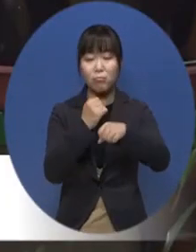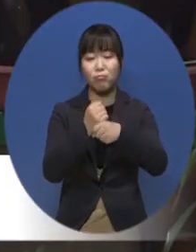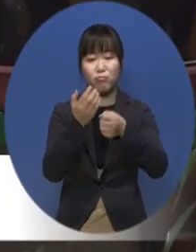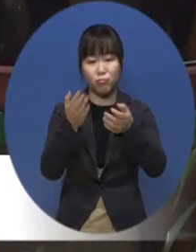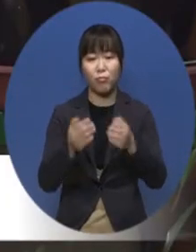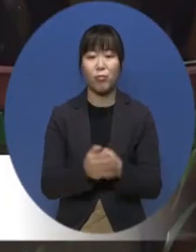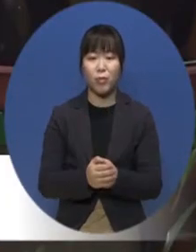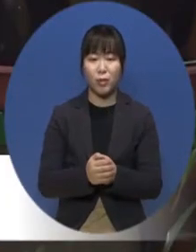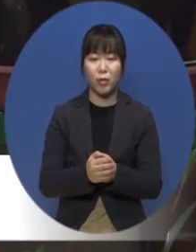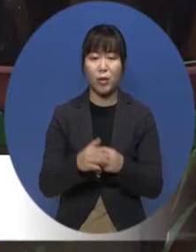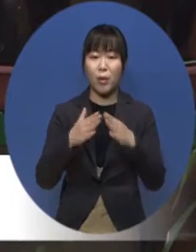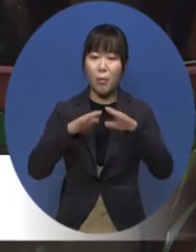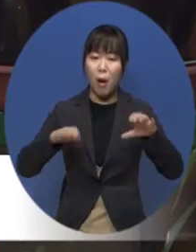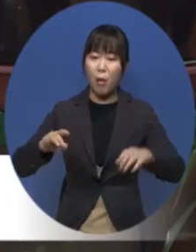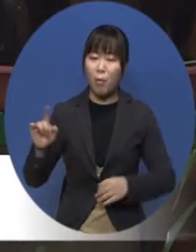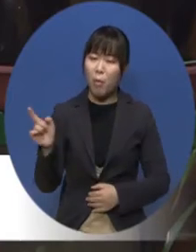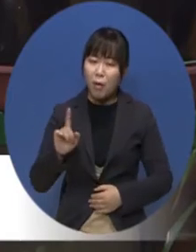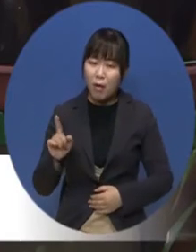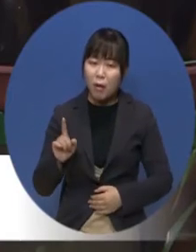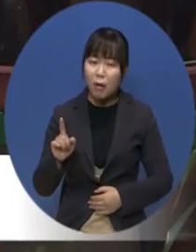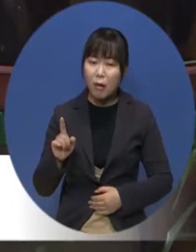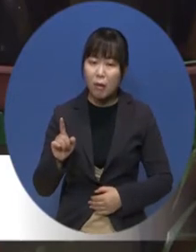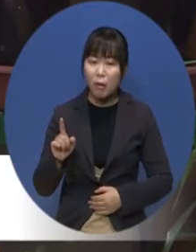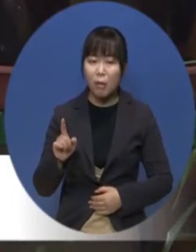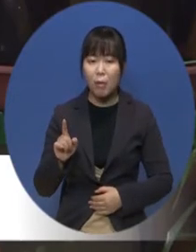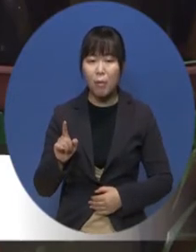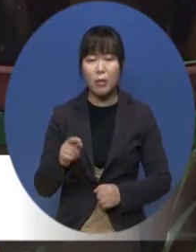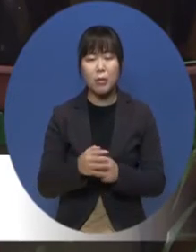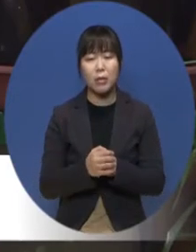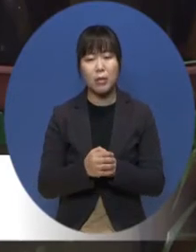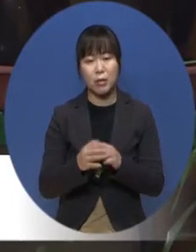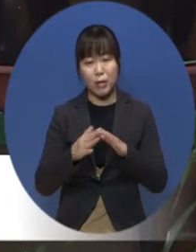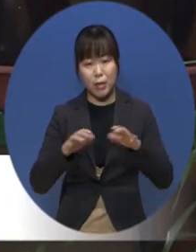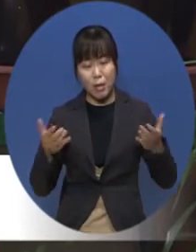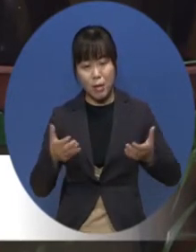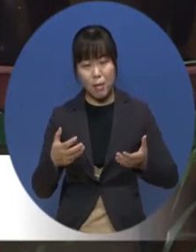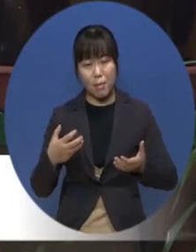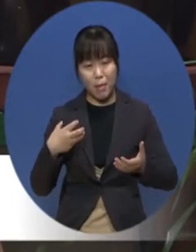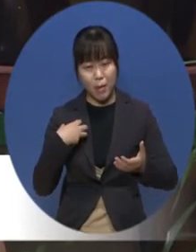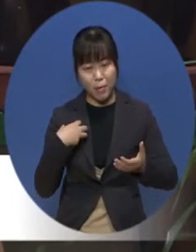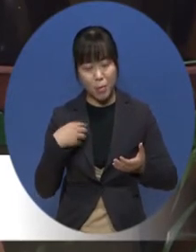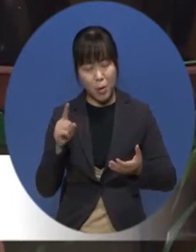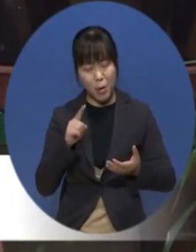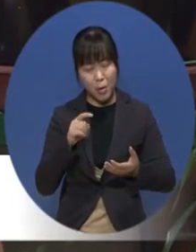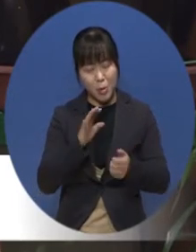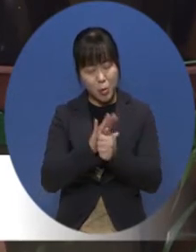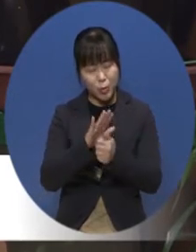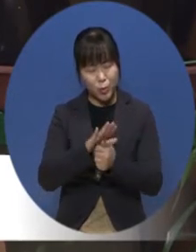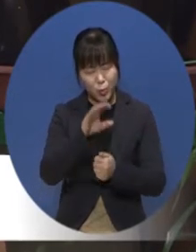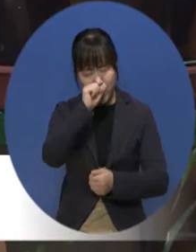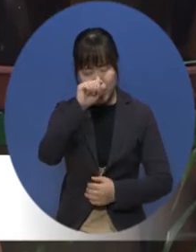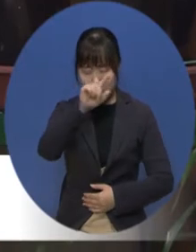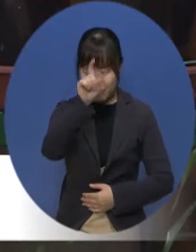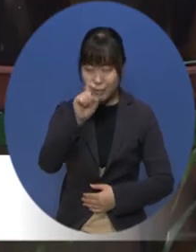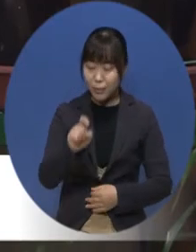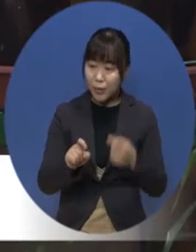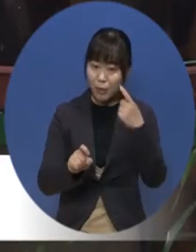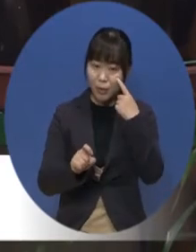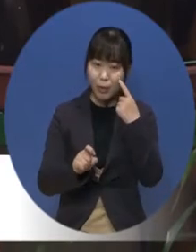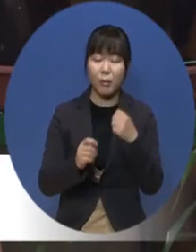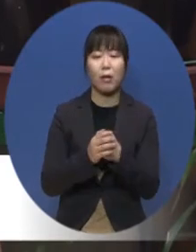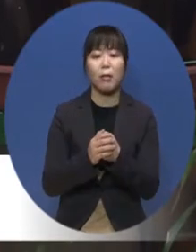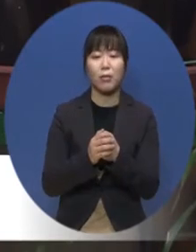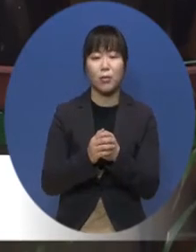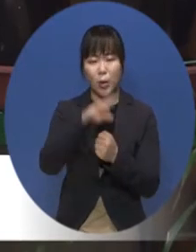마을에 뭔가 마을 이장 일도 봐가면서 뭔가 좀 해볼까 하다 보니까 이제 이런 그